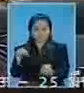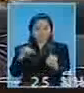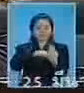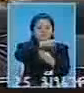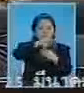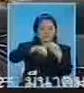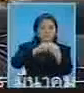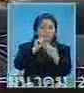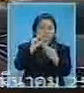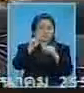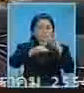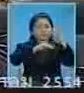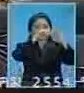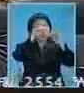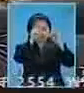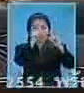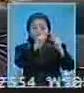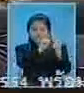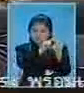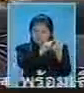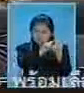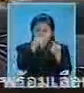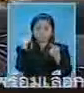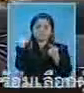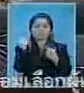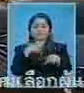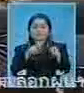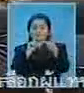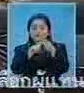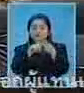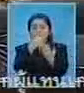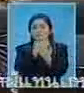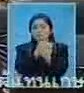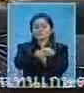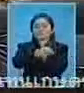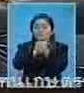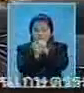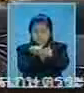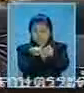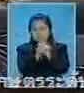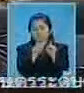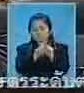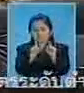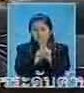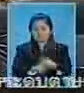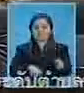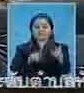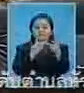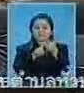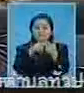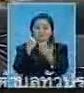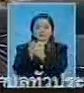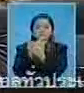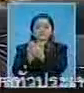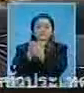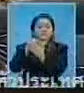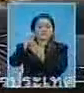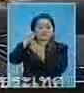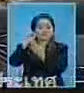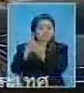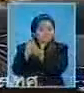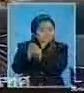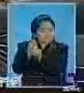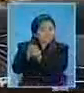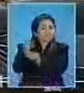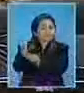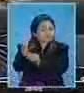นึงวัดด้วยอัตราแลกเปลี่ยนก็ส่วนหนึ่งวัดด้วยทุนสำรองระหว่างประเทศก็ส่วนหนึ่งอัตรา